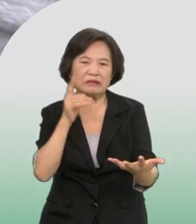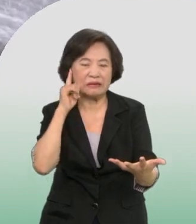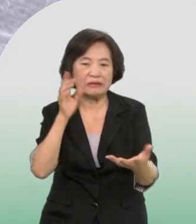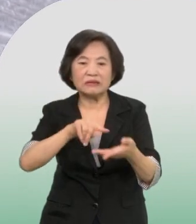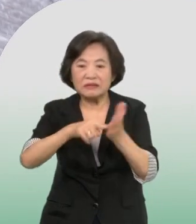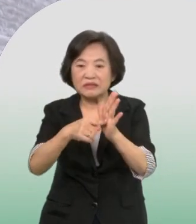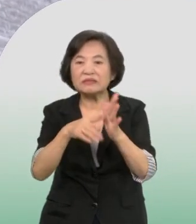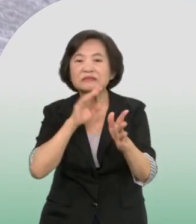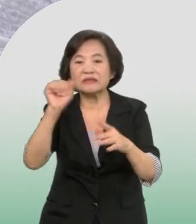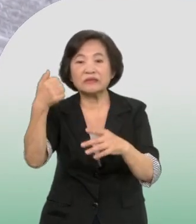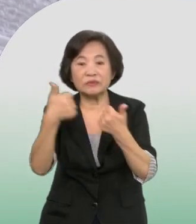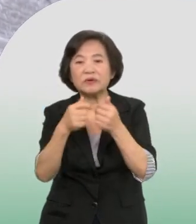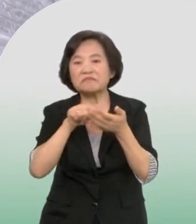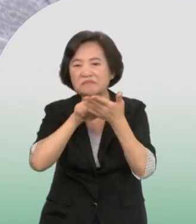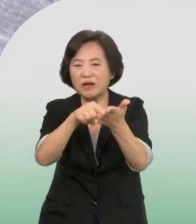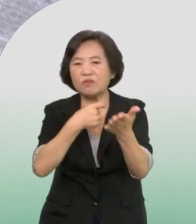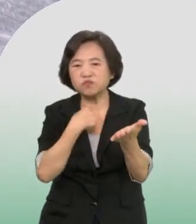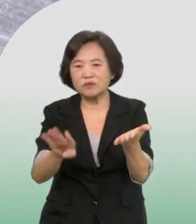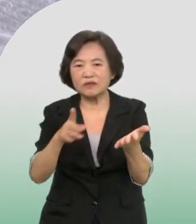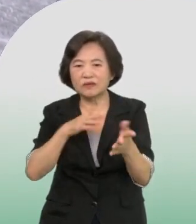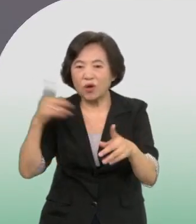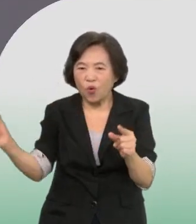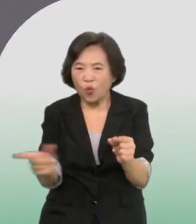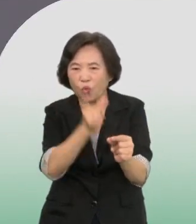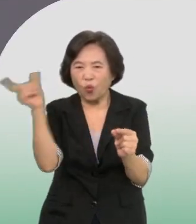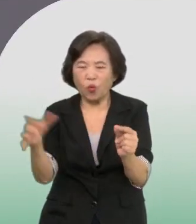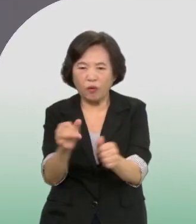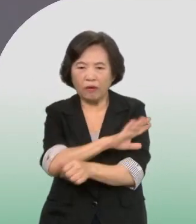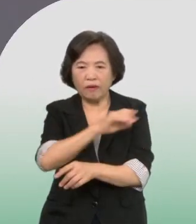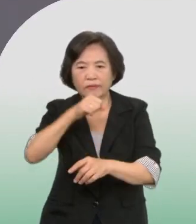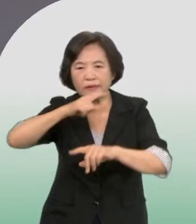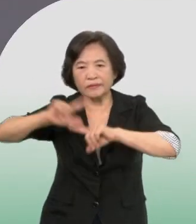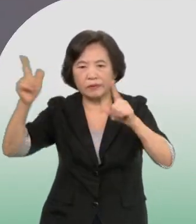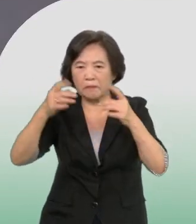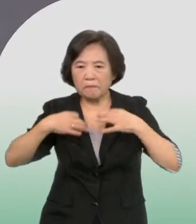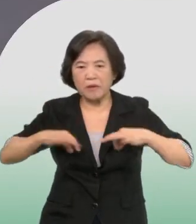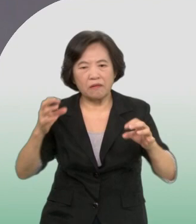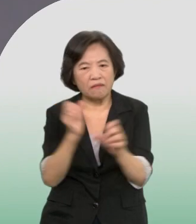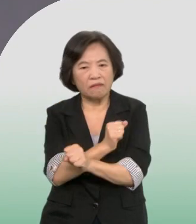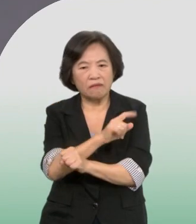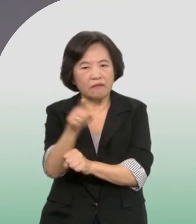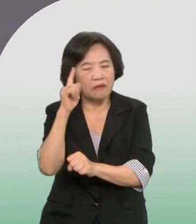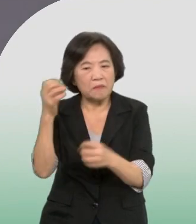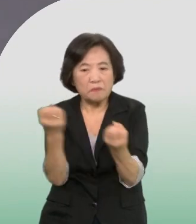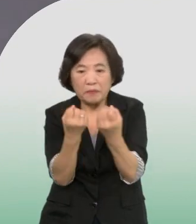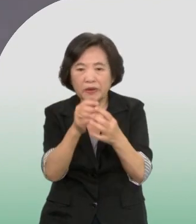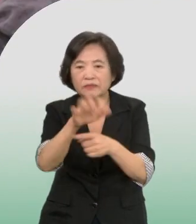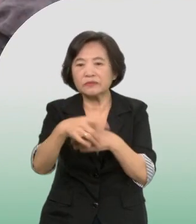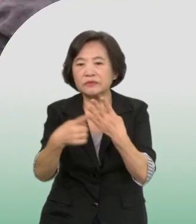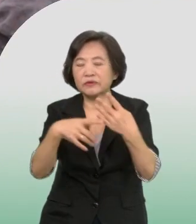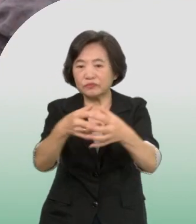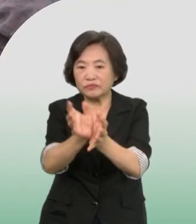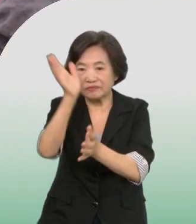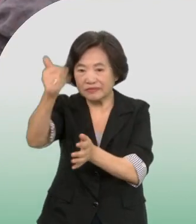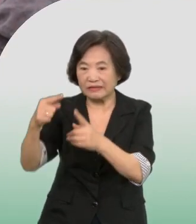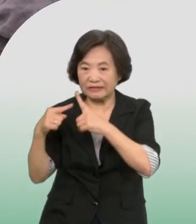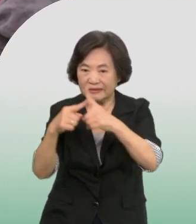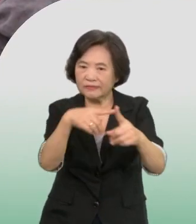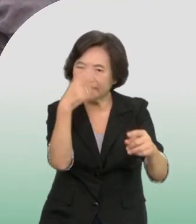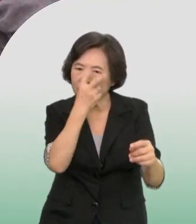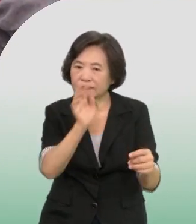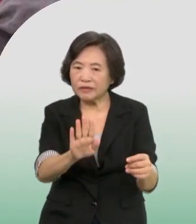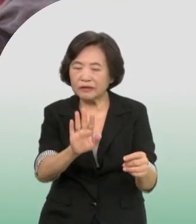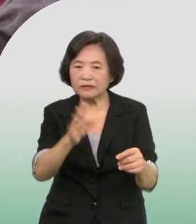对传统烟烟飞来澄清。开垦风采首先推动东岩冲的灾害，所以灾后农业铺装天天都推动来勘